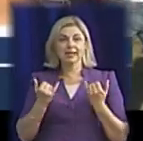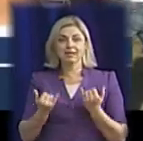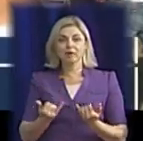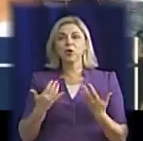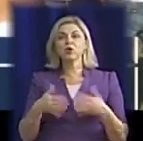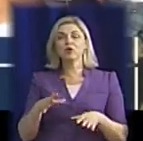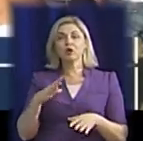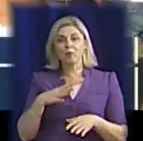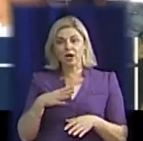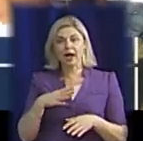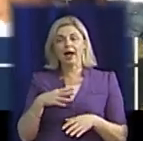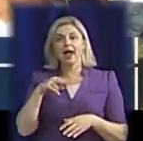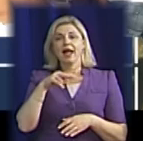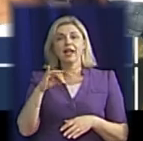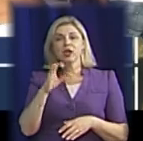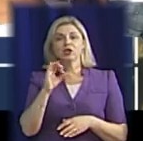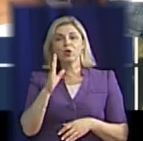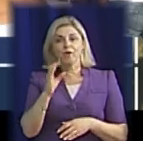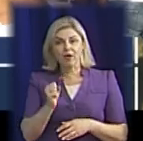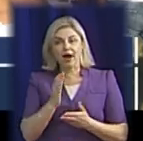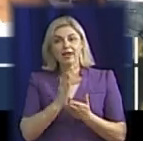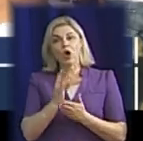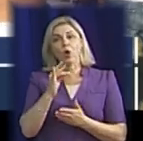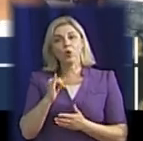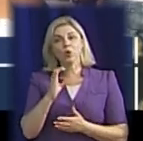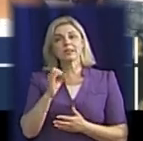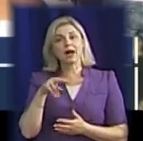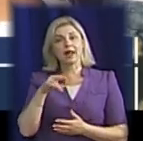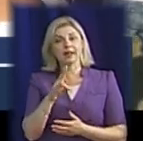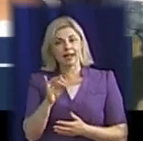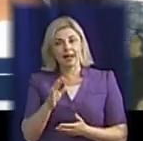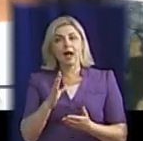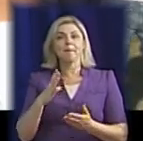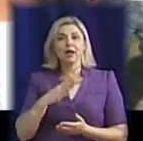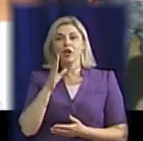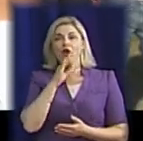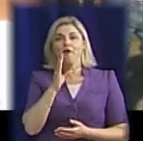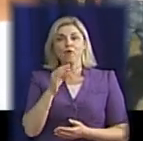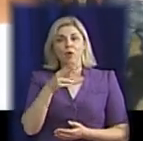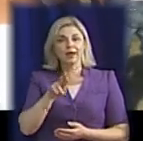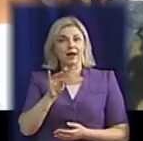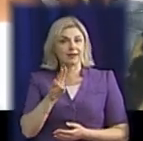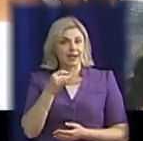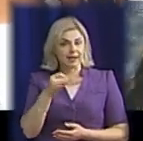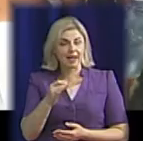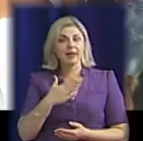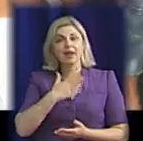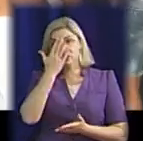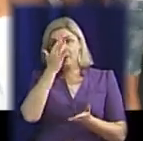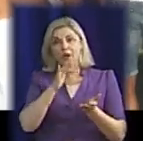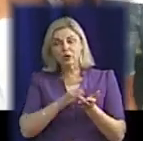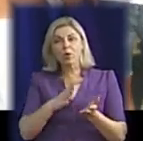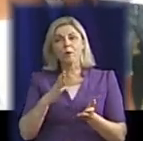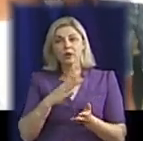була лісовою, є в нас русалоньки, в нас був сьогодні водяний. От, і нашою метою було